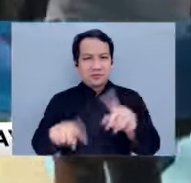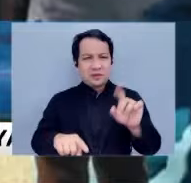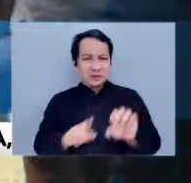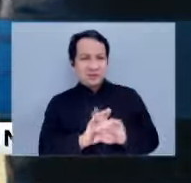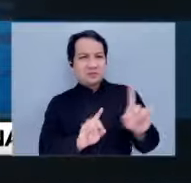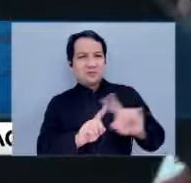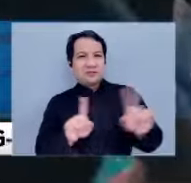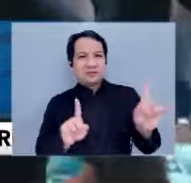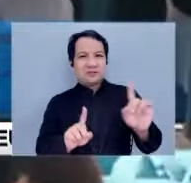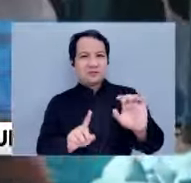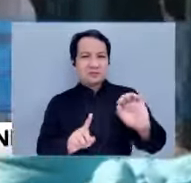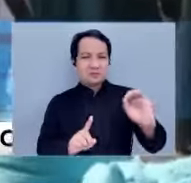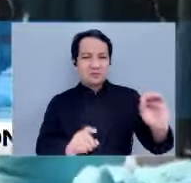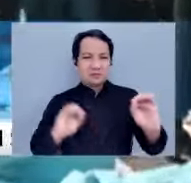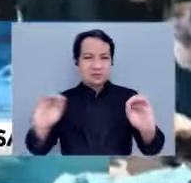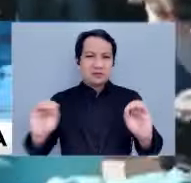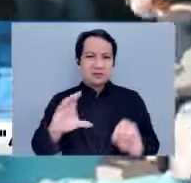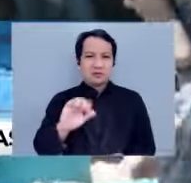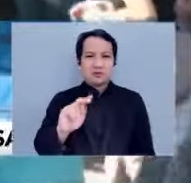yung sinasabi.